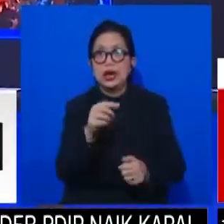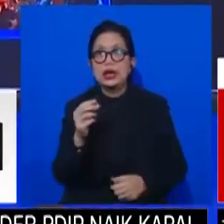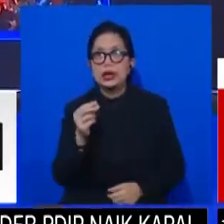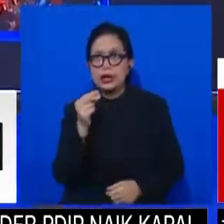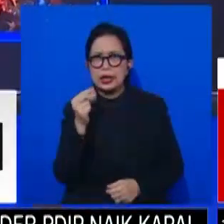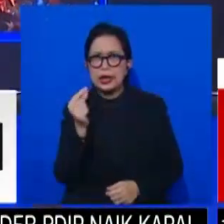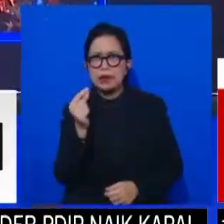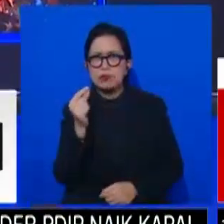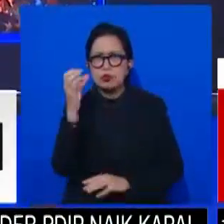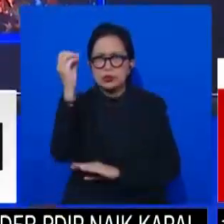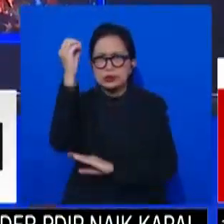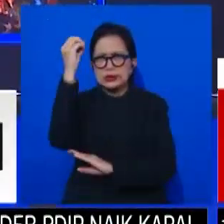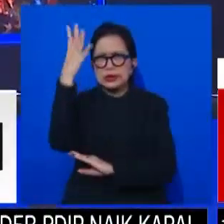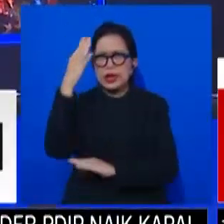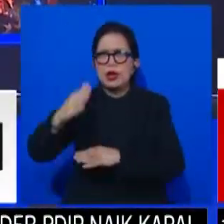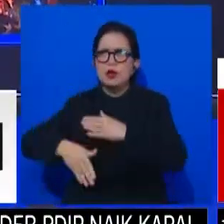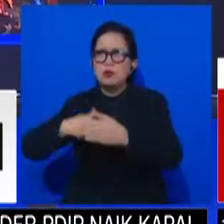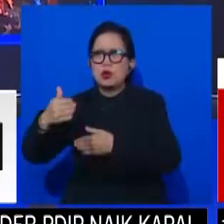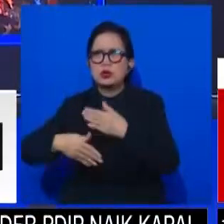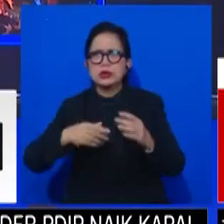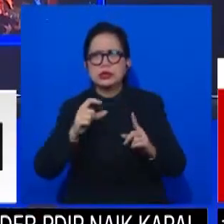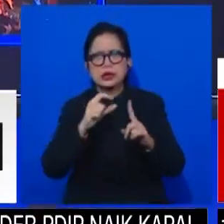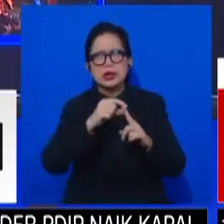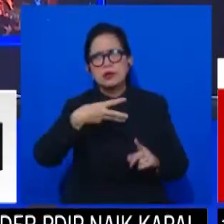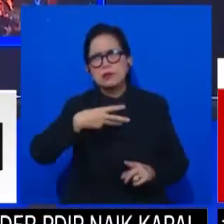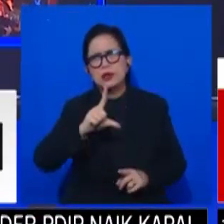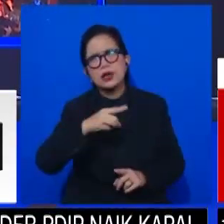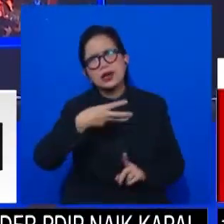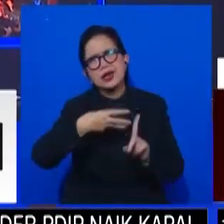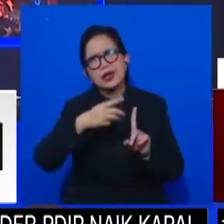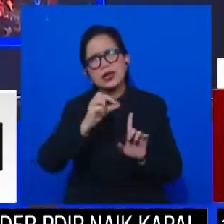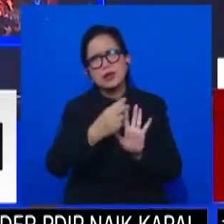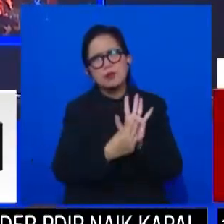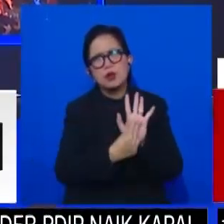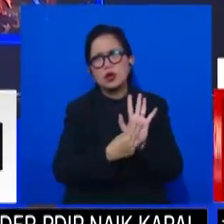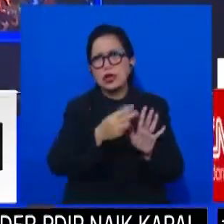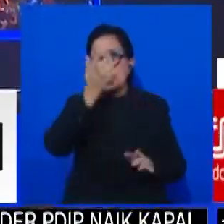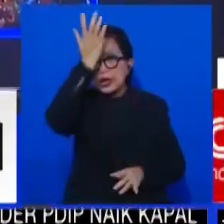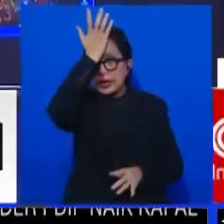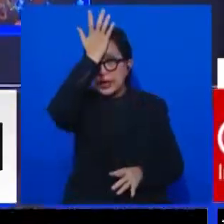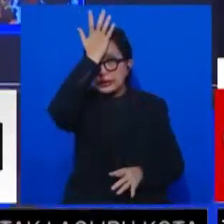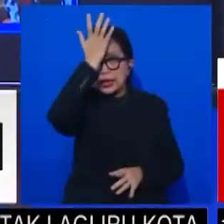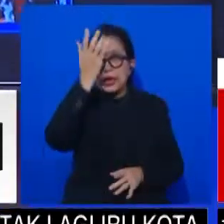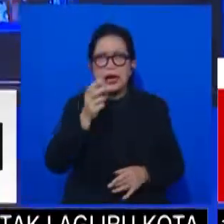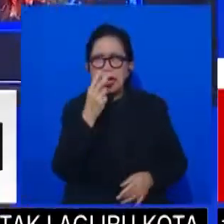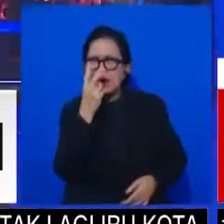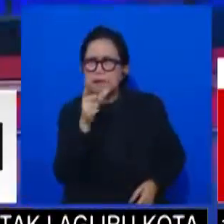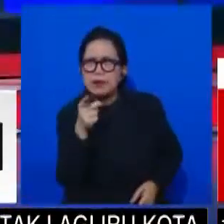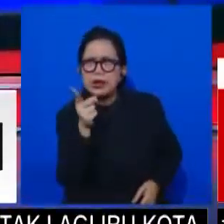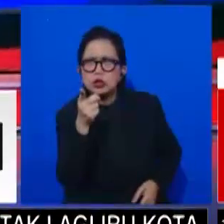siang. Tradisi ini juga menarik perhatian sejumlah wisatawan asing yang baru pertama kali melihat prosesi ini.